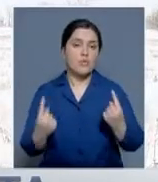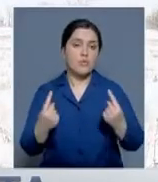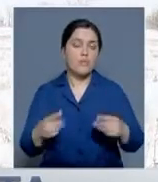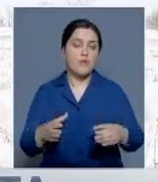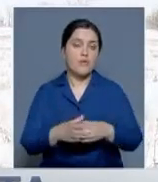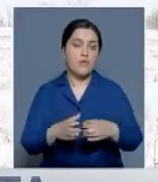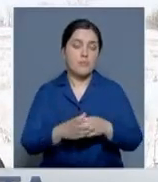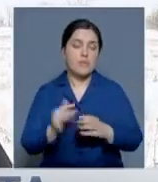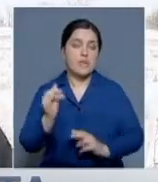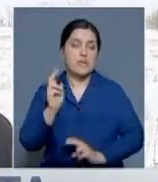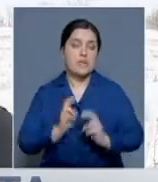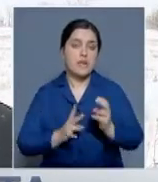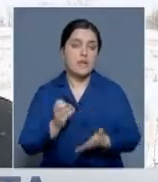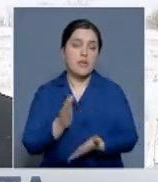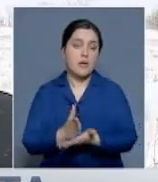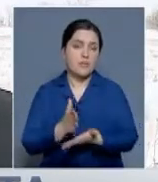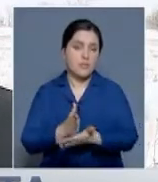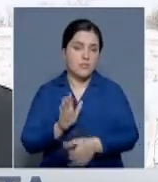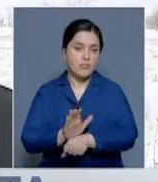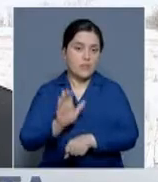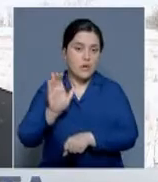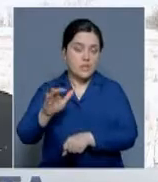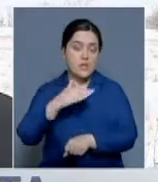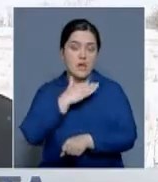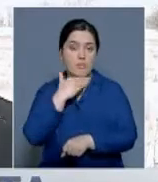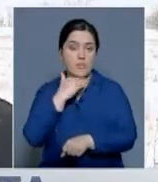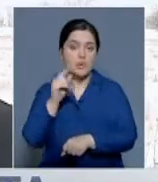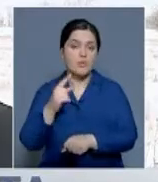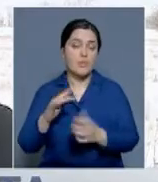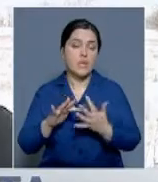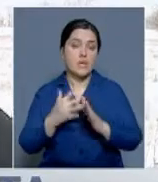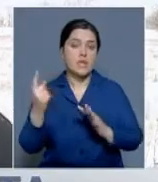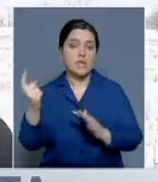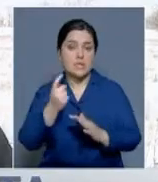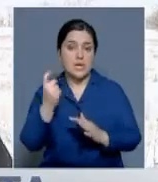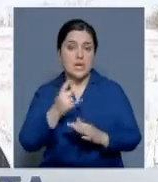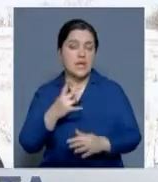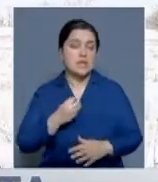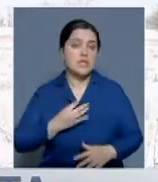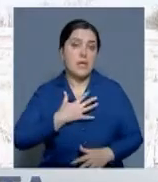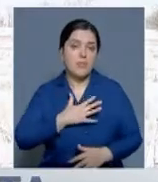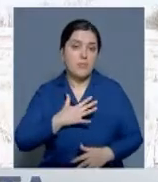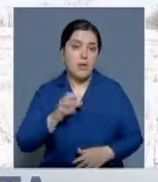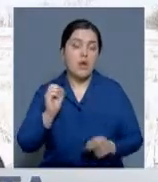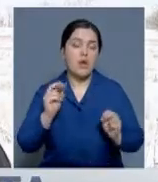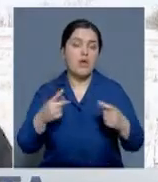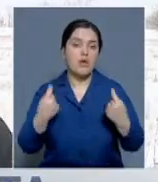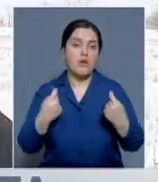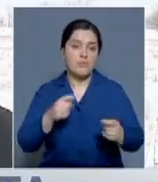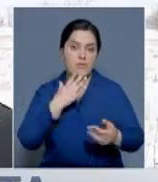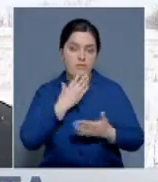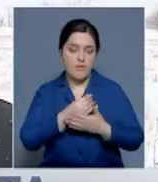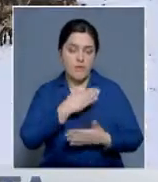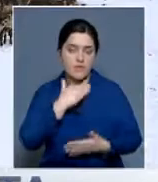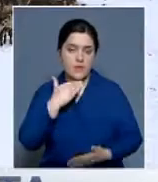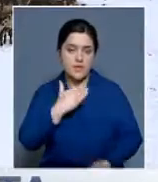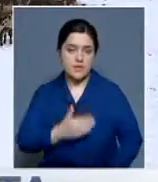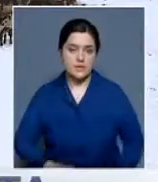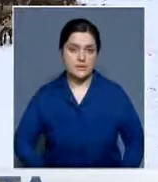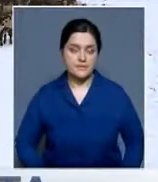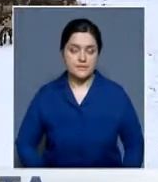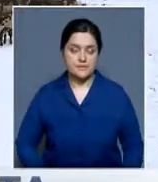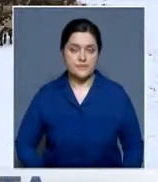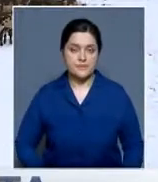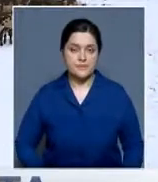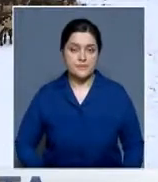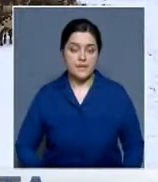и заводами по прямой поставке сырья, чтобы крестьянские хозяйства не переживали, как реализовать свою продукцию.